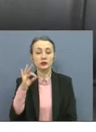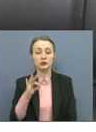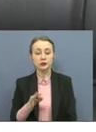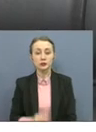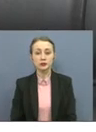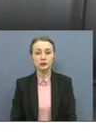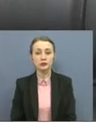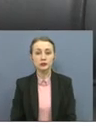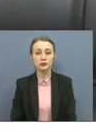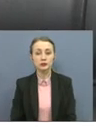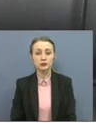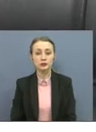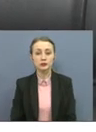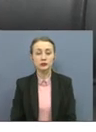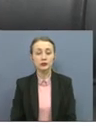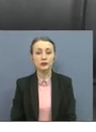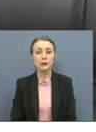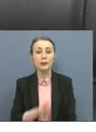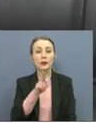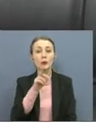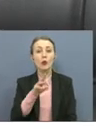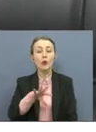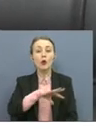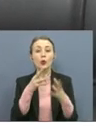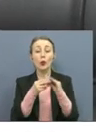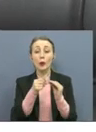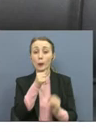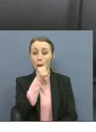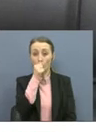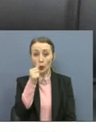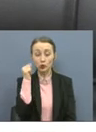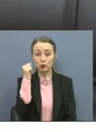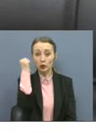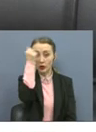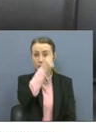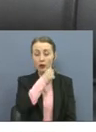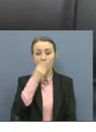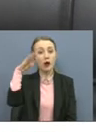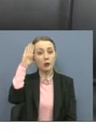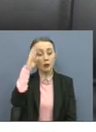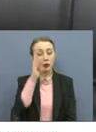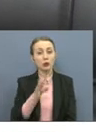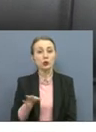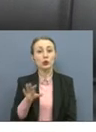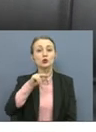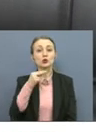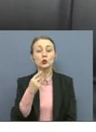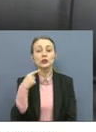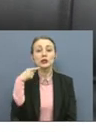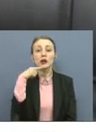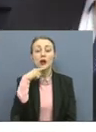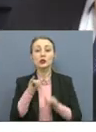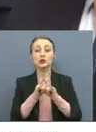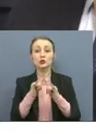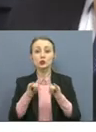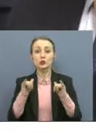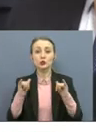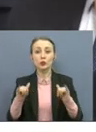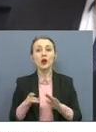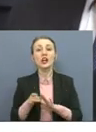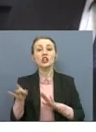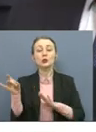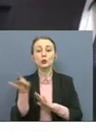Жыл қорытындысына сәйкес барлық міндеттерді жүзеге асырдық. Тек тұрғындардың санағы бойынша 9,6%-ға төмен көрсеткішке ие болып